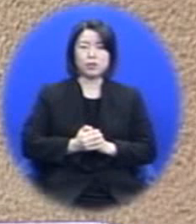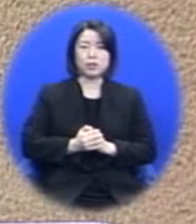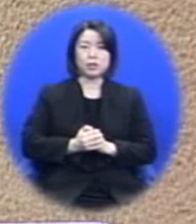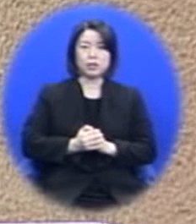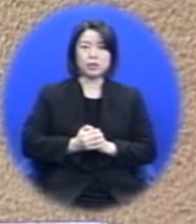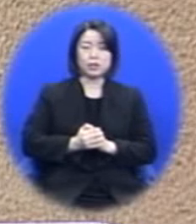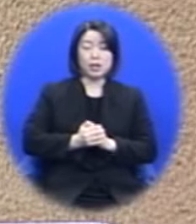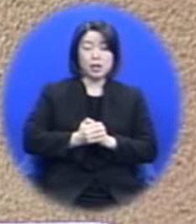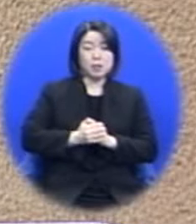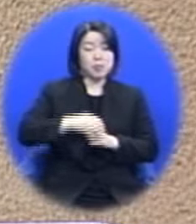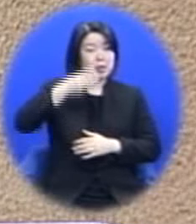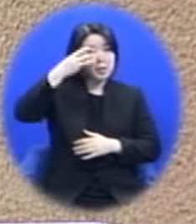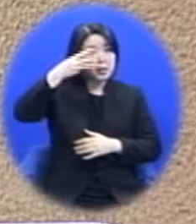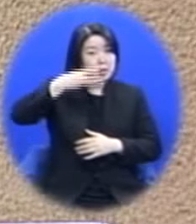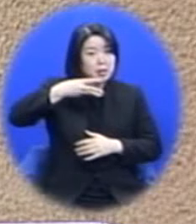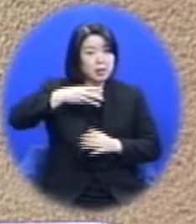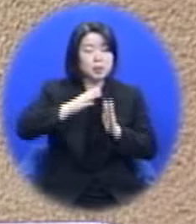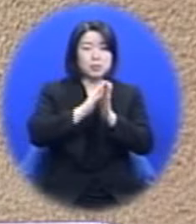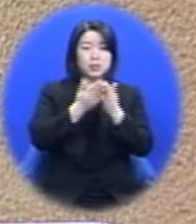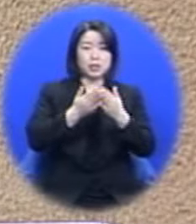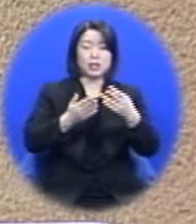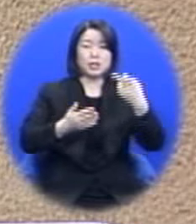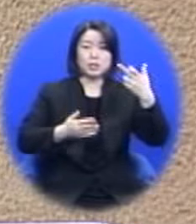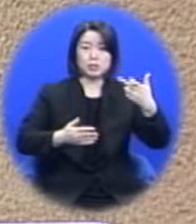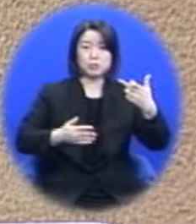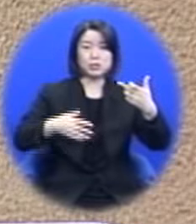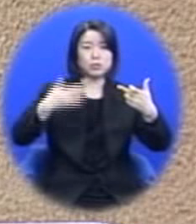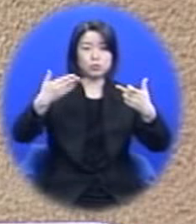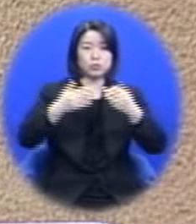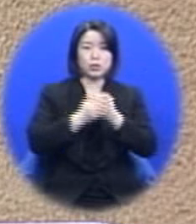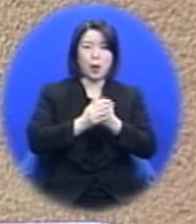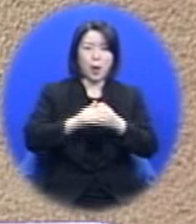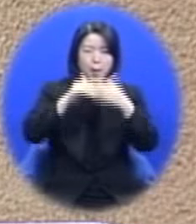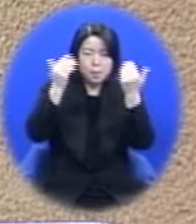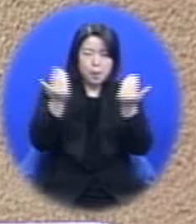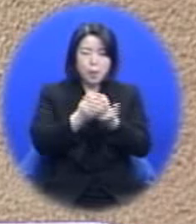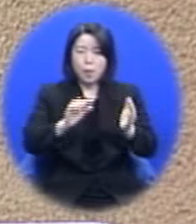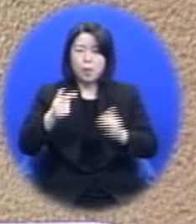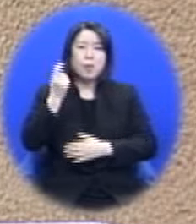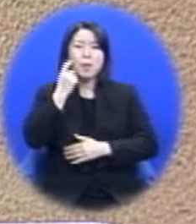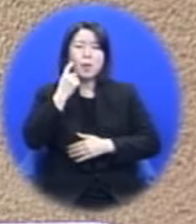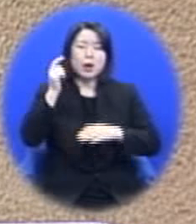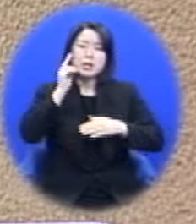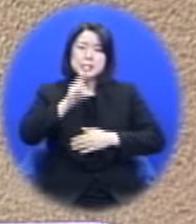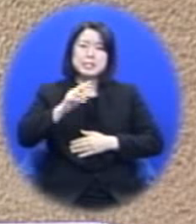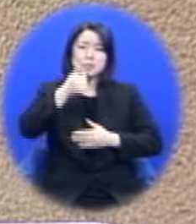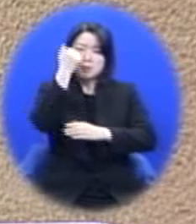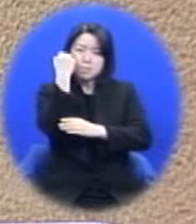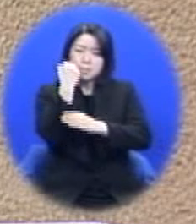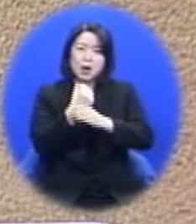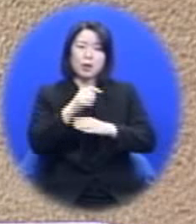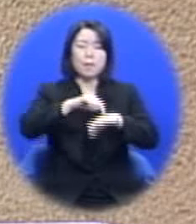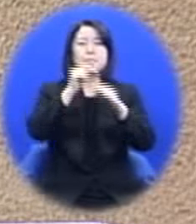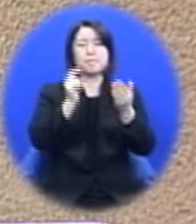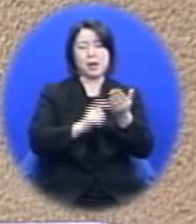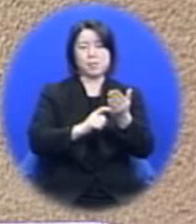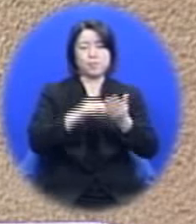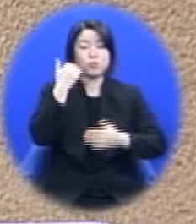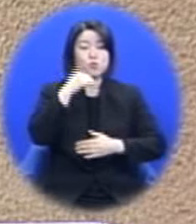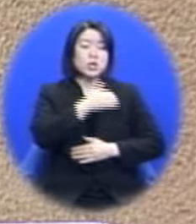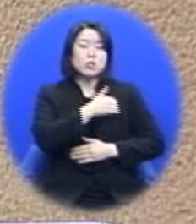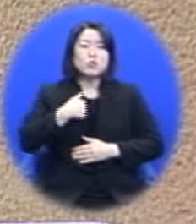예레미야 17장 9절에 만물보다 거짓되고 심히 부패한 것은 마음이라 누가 능히 이를